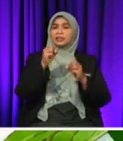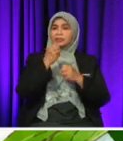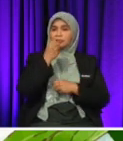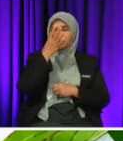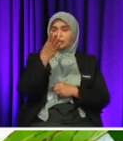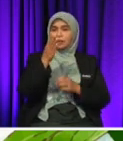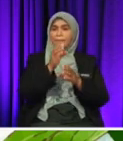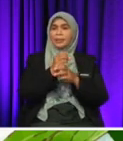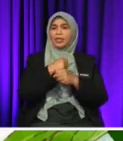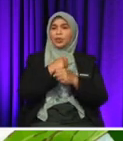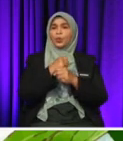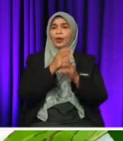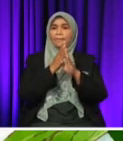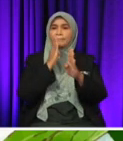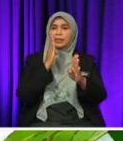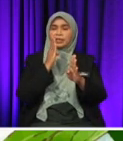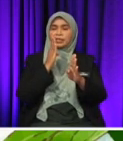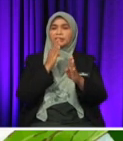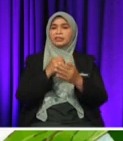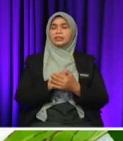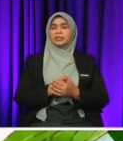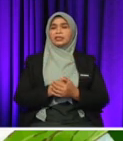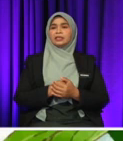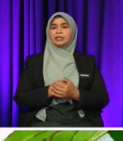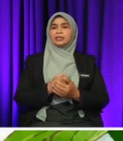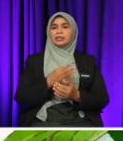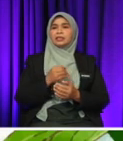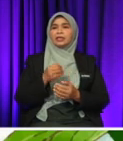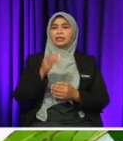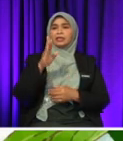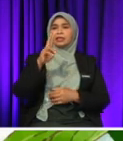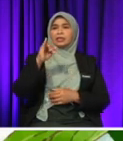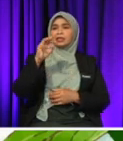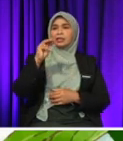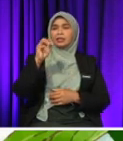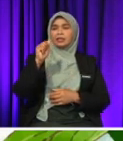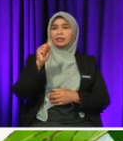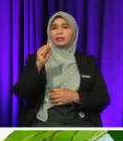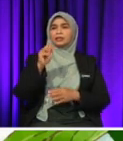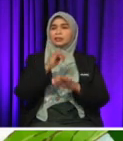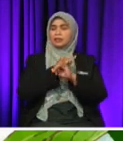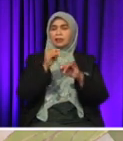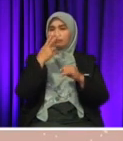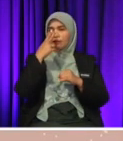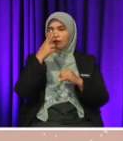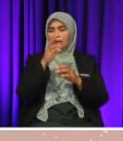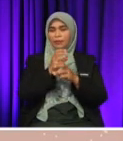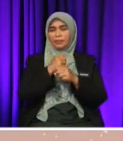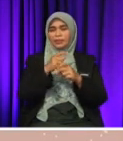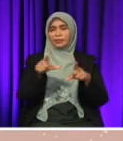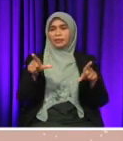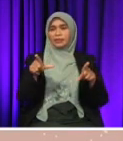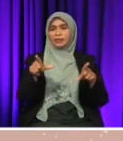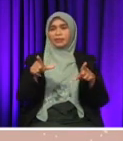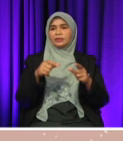bentuk baris dianak minta baris saja dan minta Rima saja jadi jangan lihat bentuk yang lain Jadi nggak bentuk